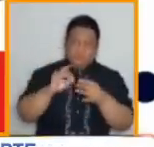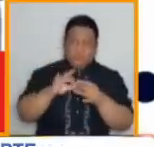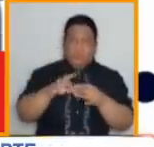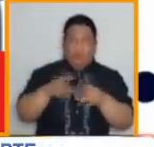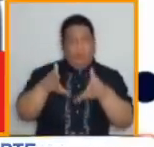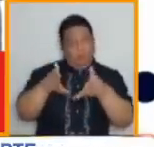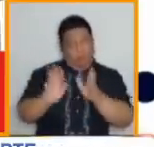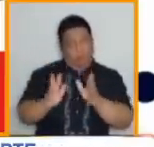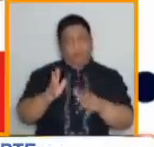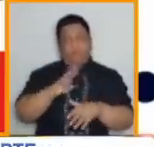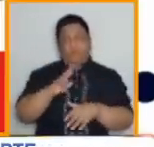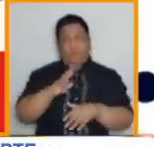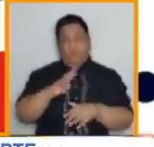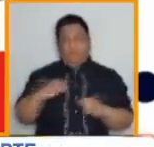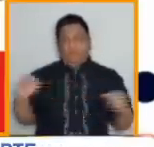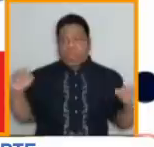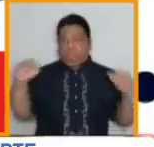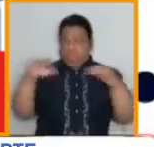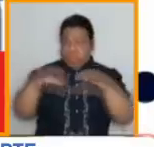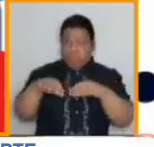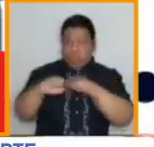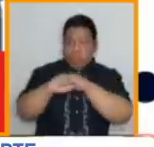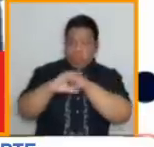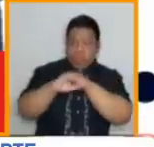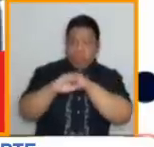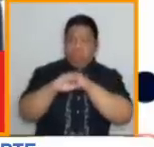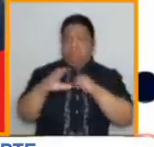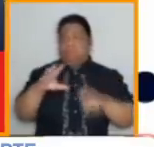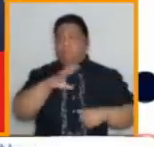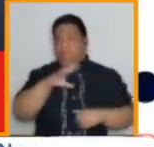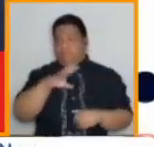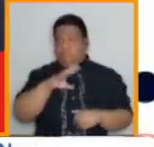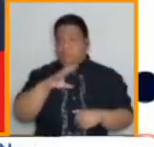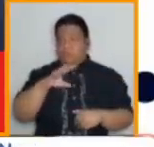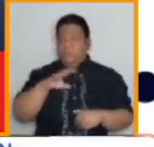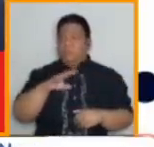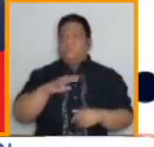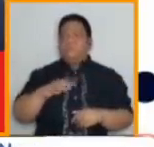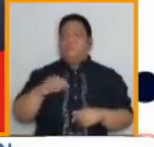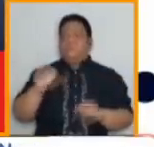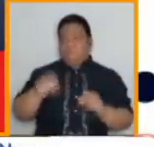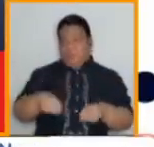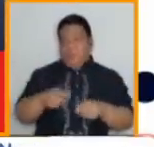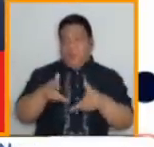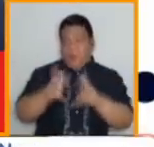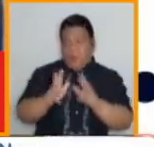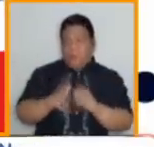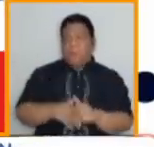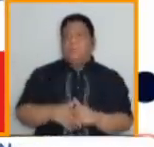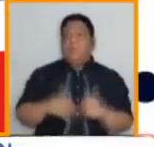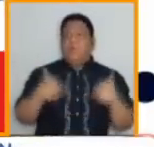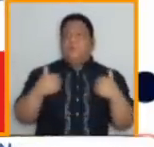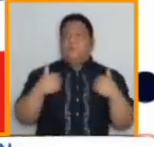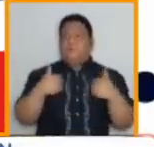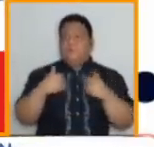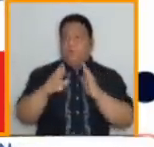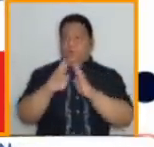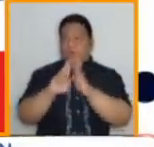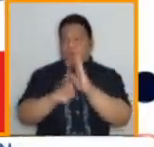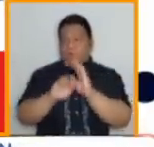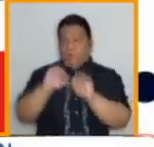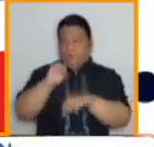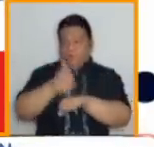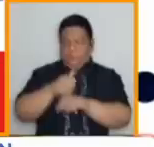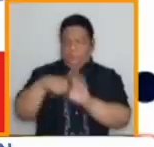in-person campaigning, no? Yung pangangampanya ng physical. So magkakaroon po tayo ng rules na magsasabi kung ilan